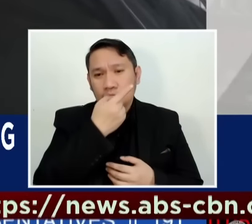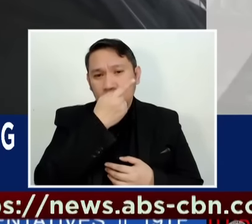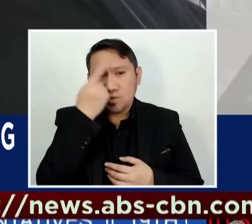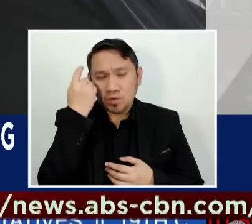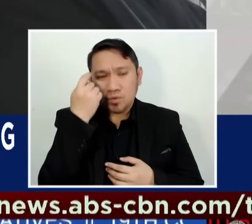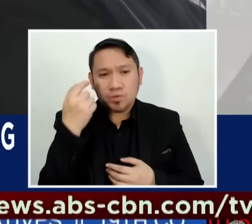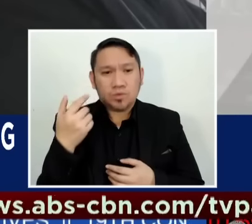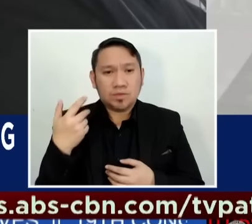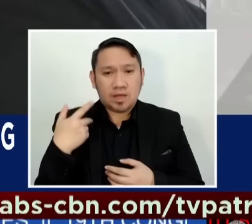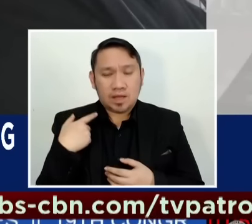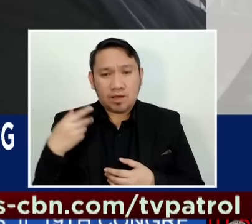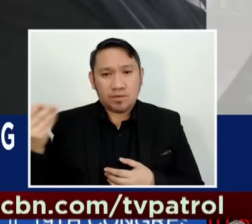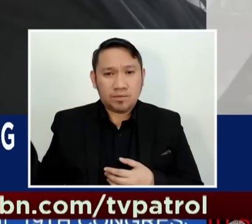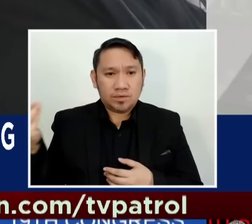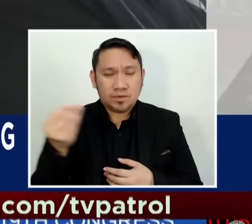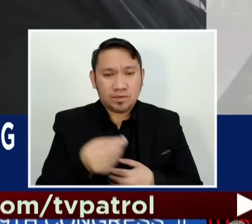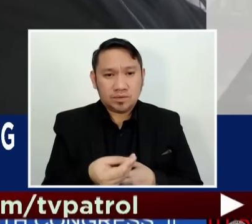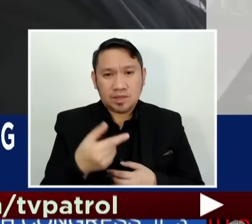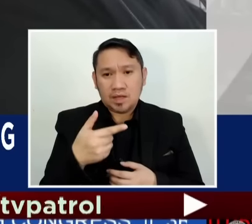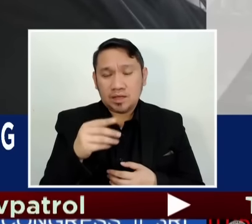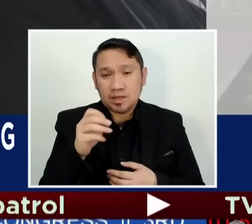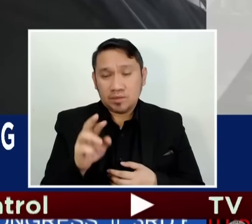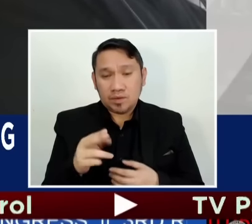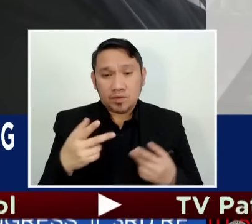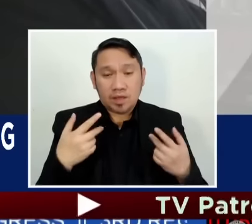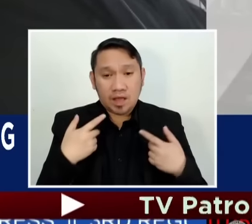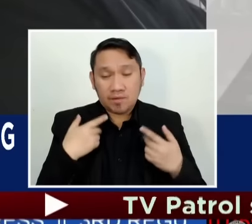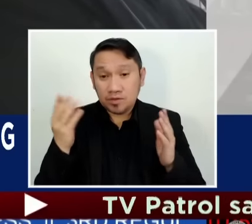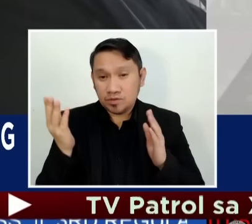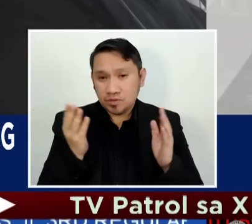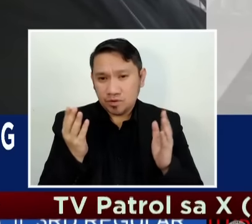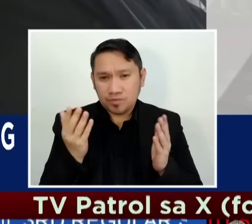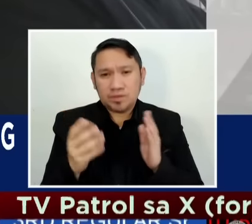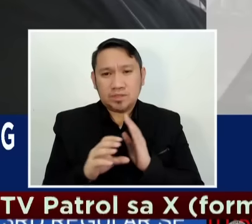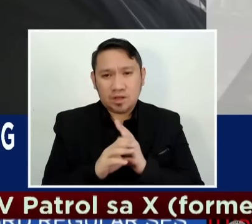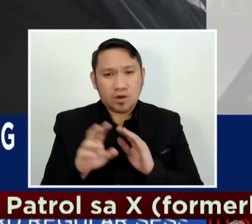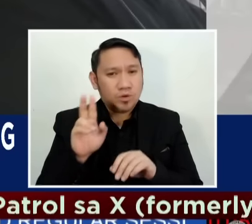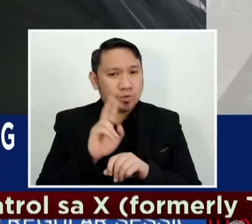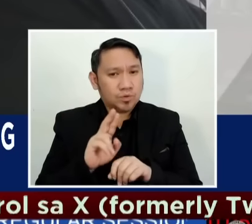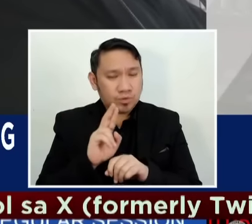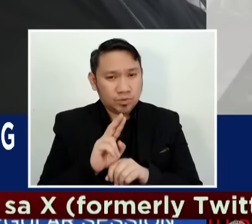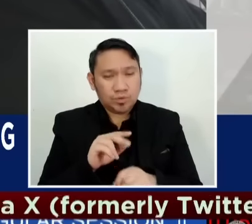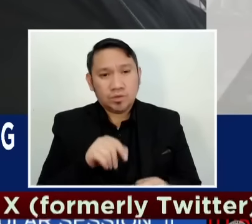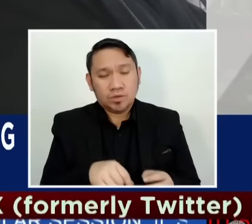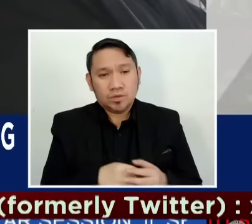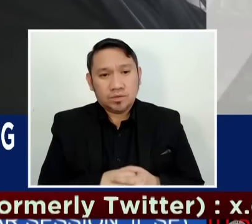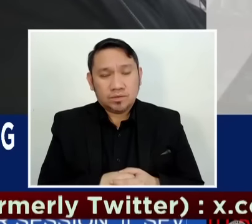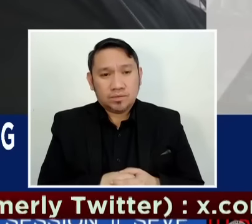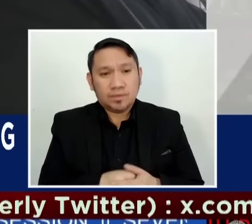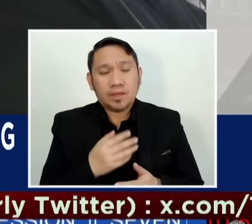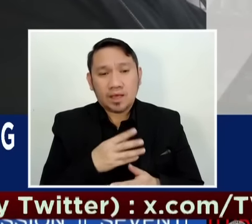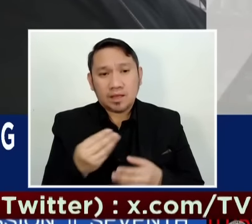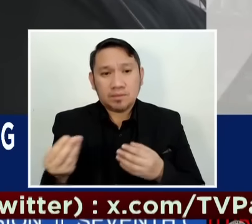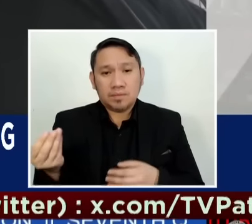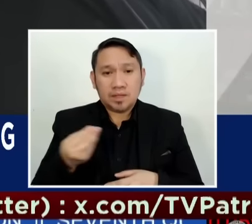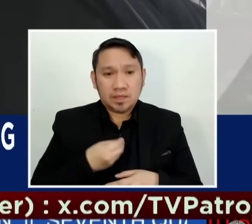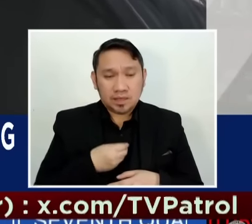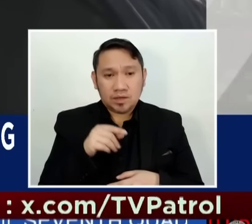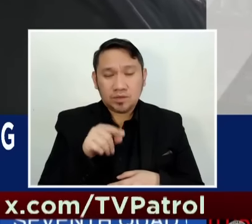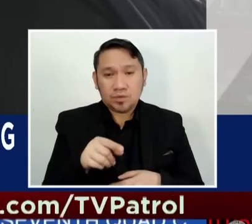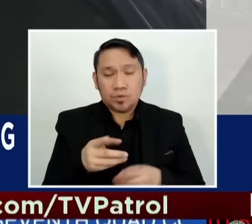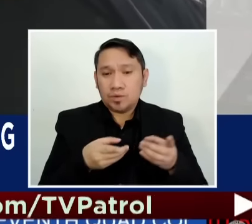nag-issue na si Ma'am Garma ng isang service vehicle para gamitin ni Wesley Barayuga at binigay sa akin ang